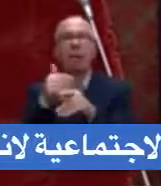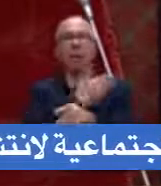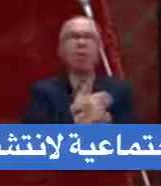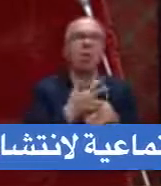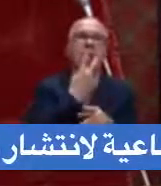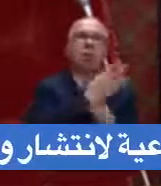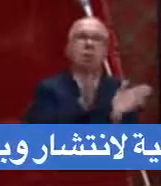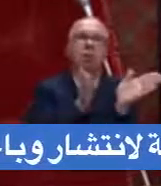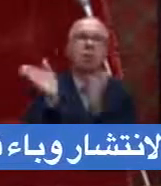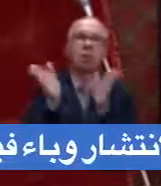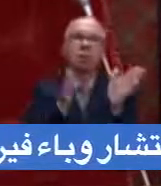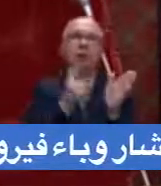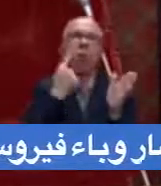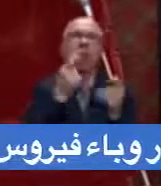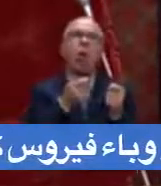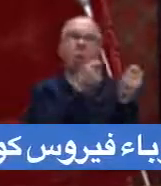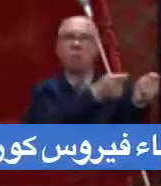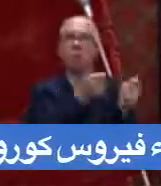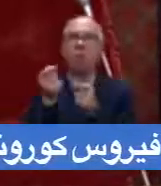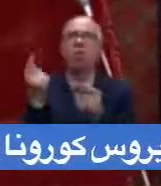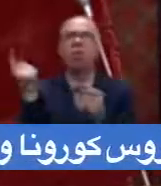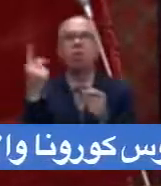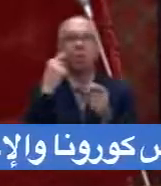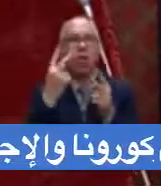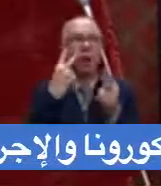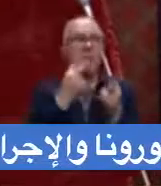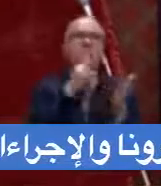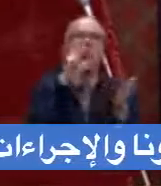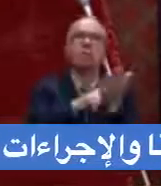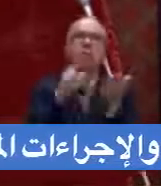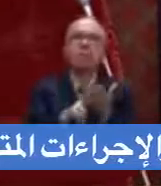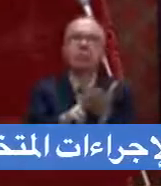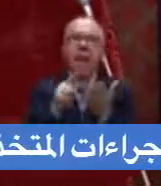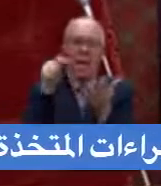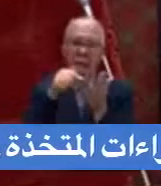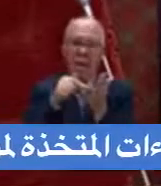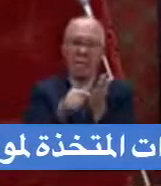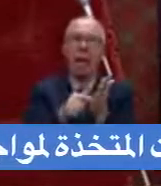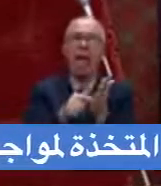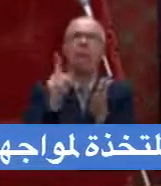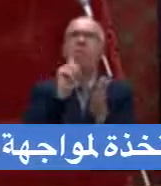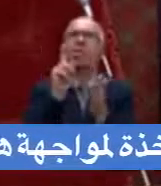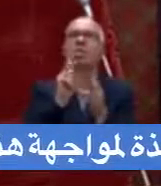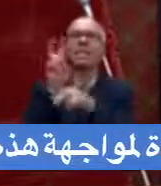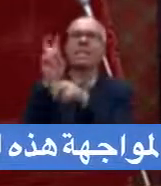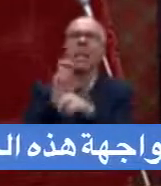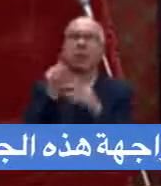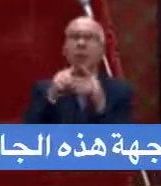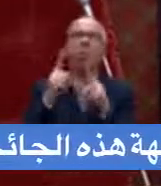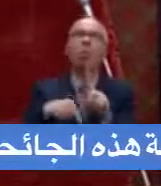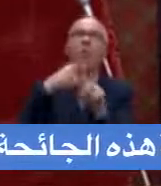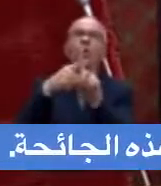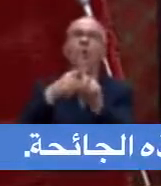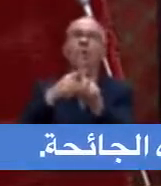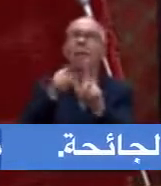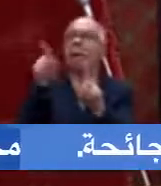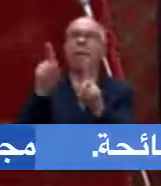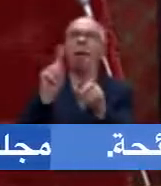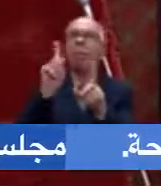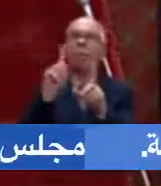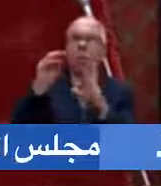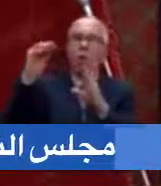مرسوم بقانون اولا. ثانيا هو لا يؤثر في الدين العام، راه ماشي زياده في الديون، لان ما غادي يدخلش هذا الميزانيه، هذا غادي يبقى